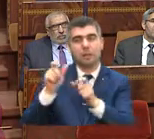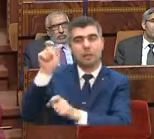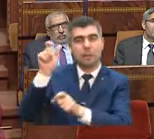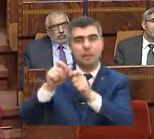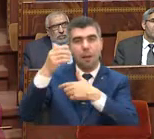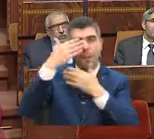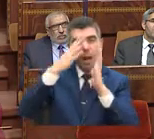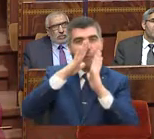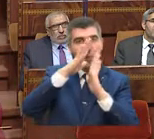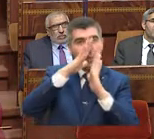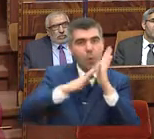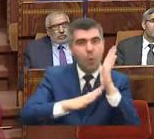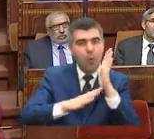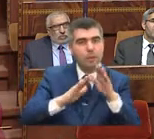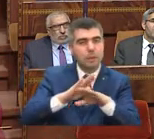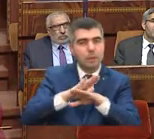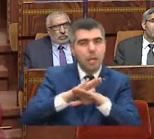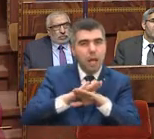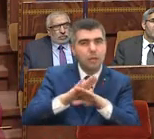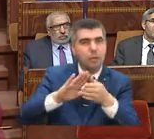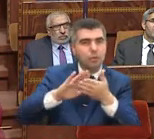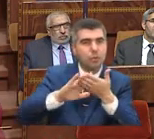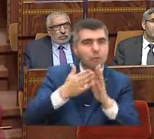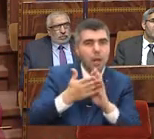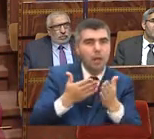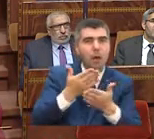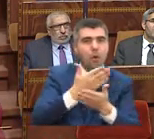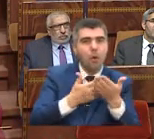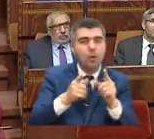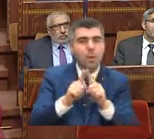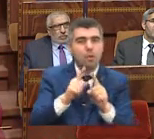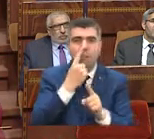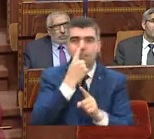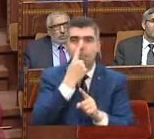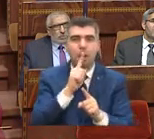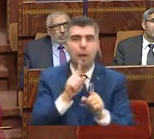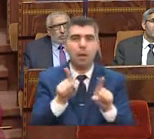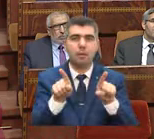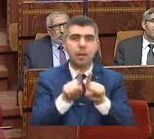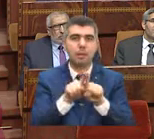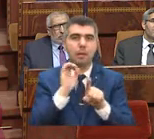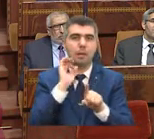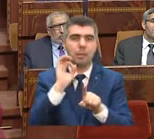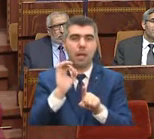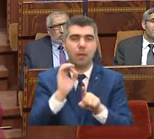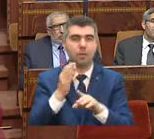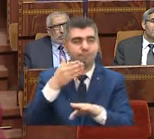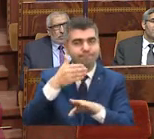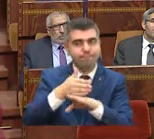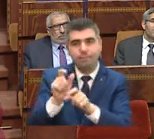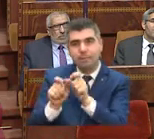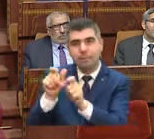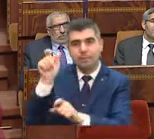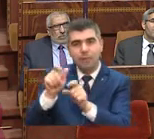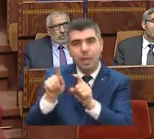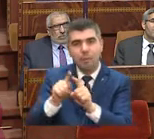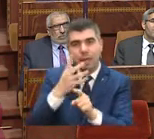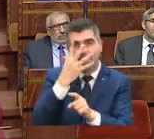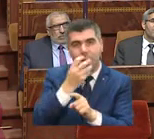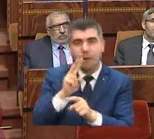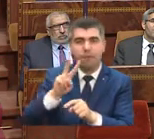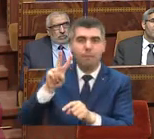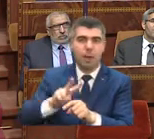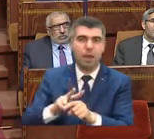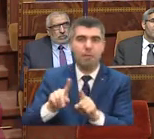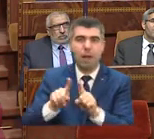السياسية والمدنية والمهنية عن استنكارهم وتنديدهم بهذا الجرم الغادر، مما دل على أنها الحادثة معزول وغريب عن